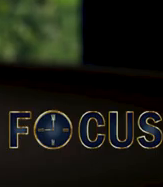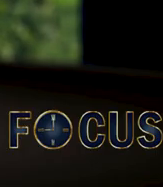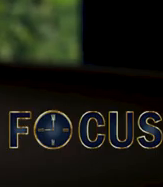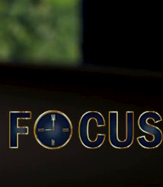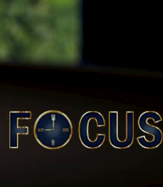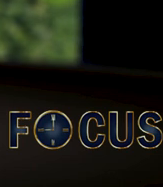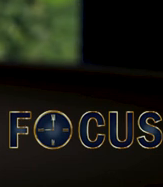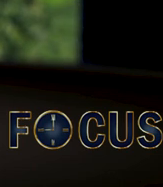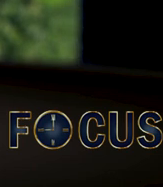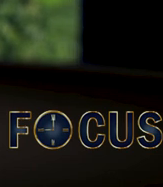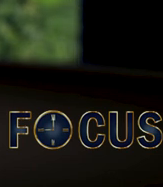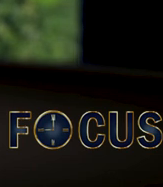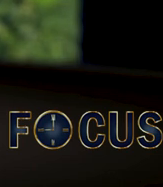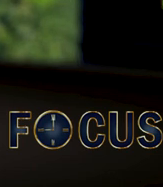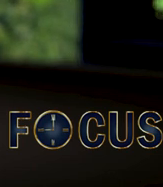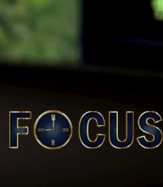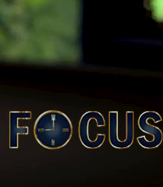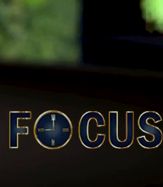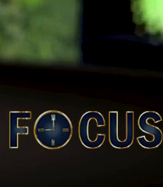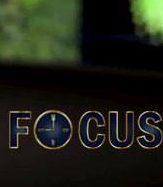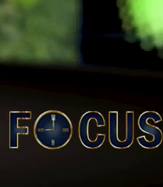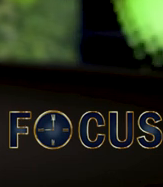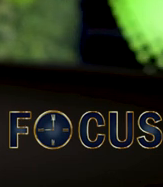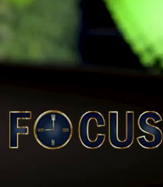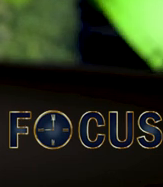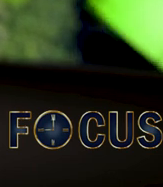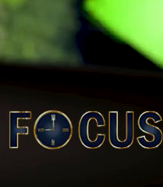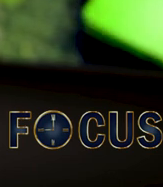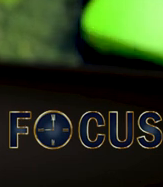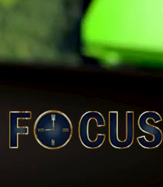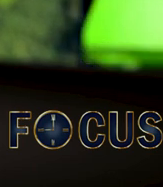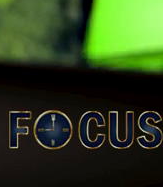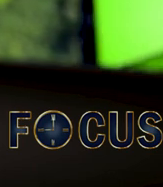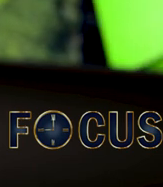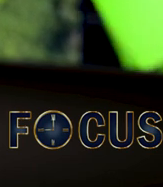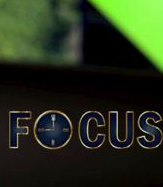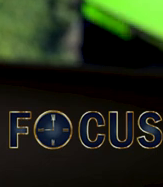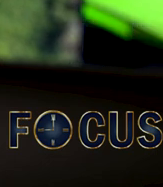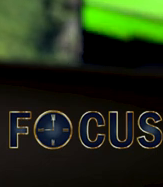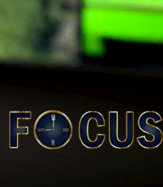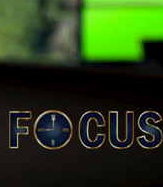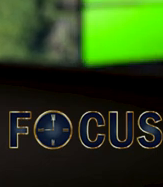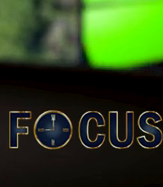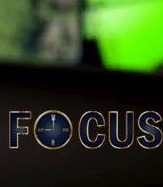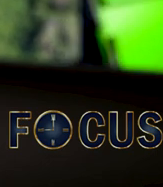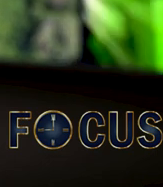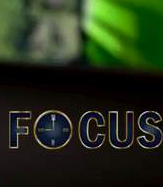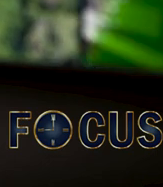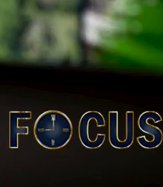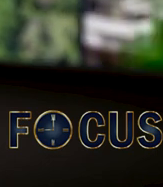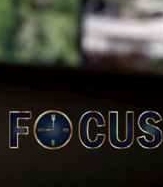President Chandrika Prasad Santokhi heeft tijdens een regeringspersconferentie een aantal verlichtende maatregelen gepresenteerd aan het